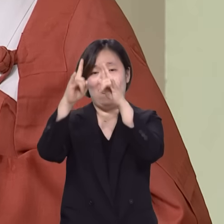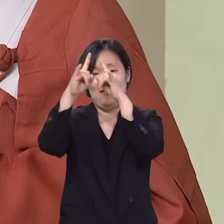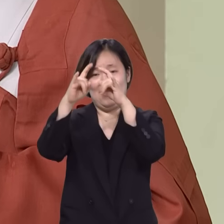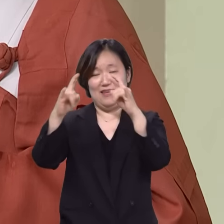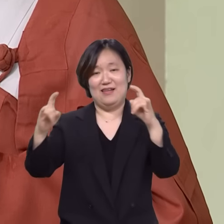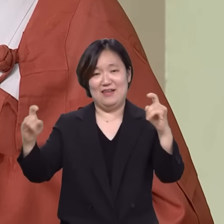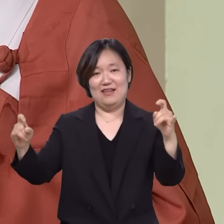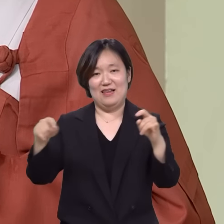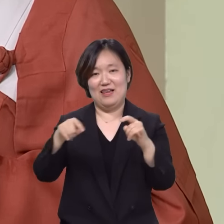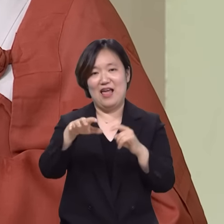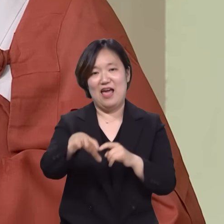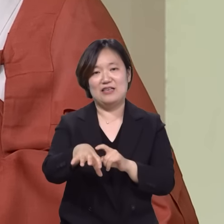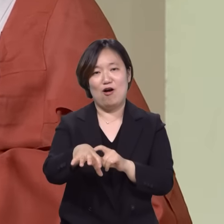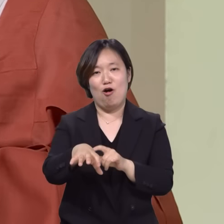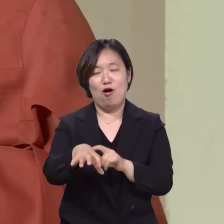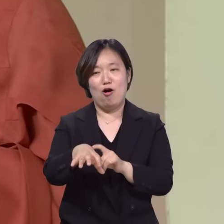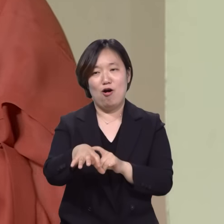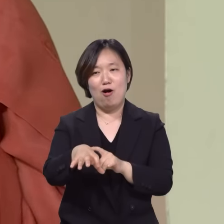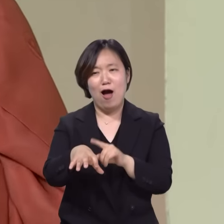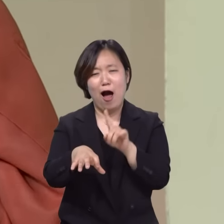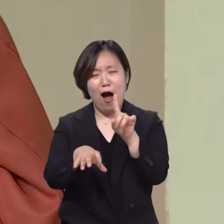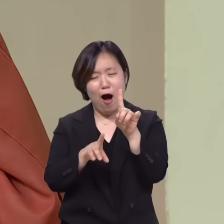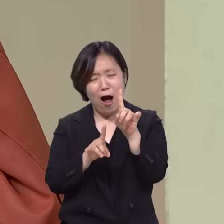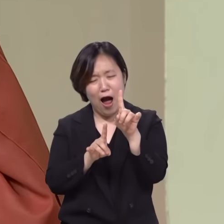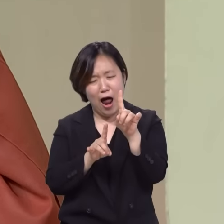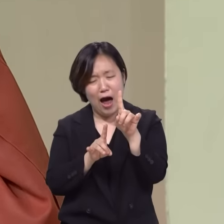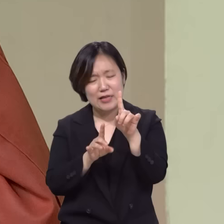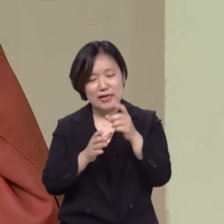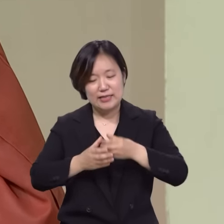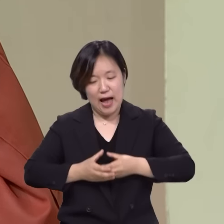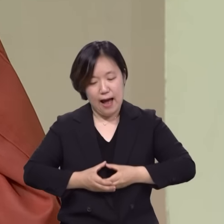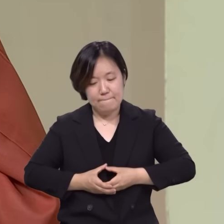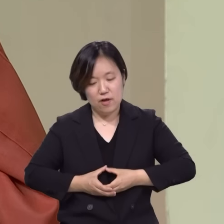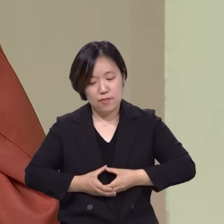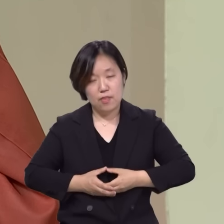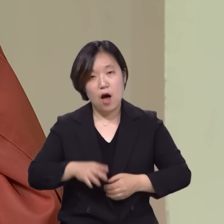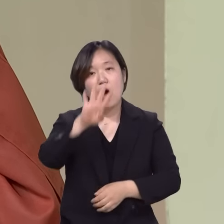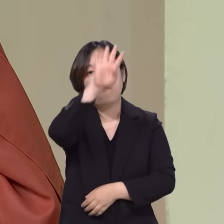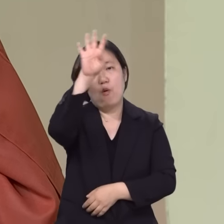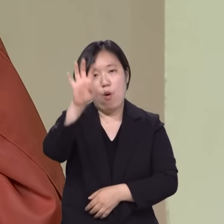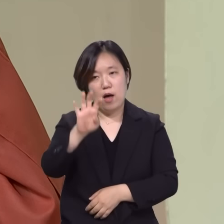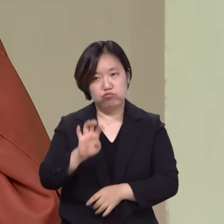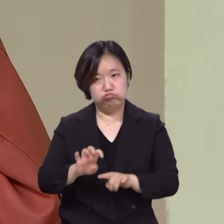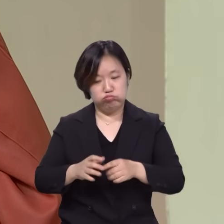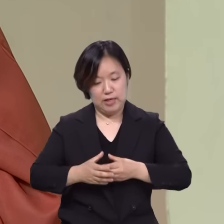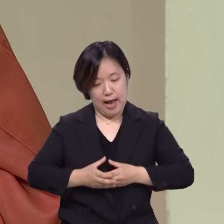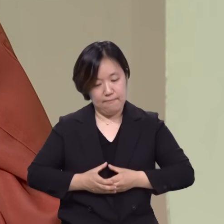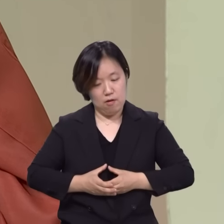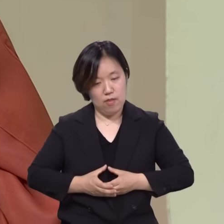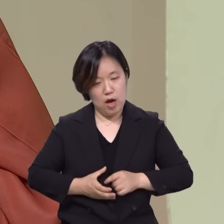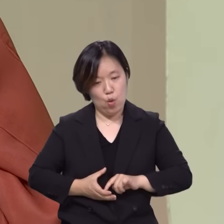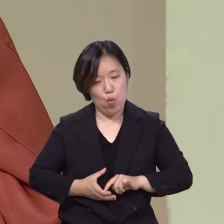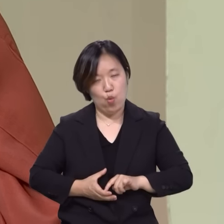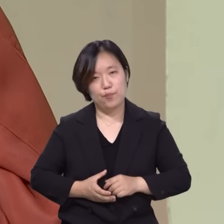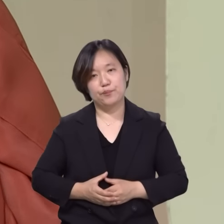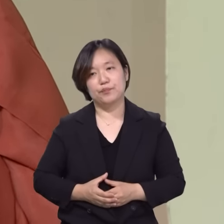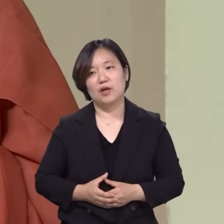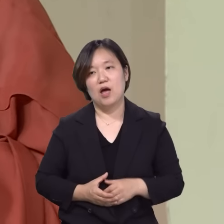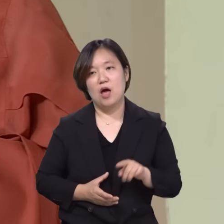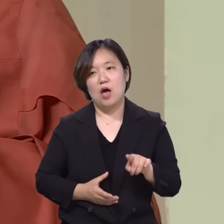절에서 오로지 이제 참선 선하면서 화두를 참고하면서 남는 시간에는